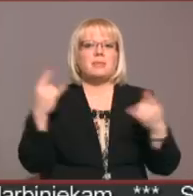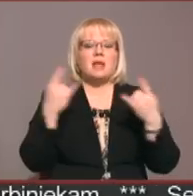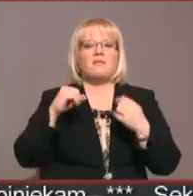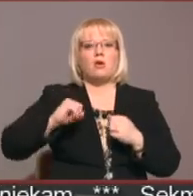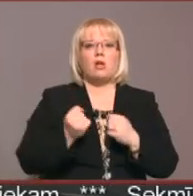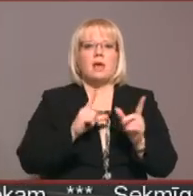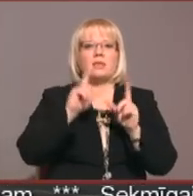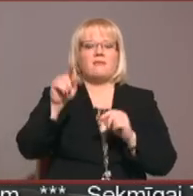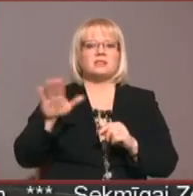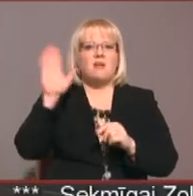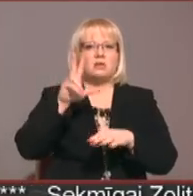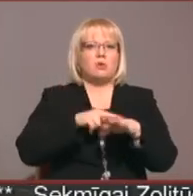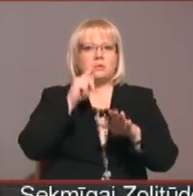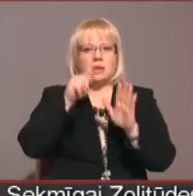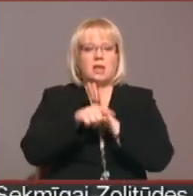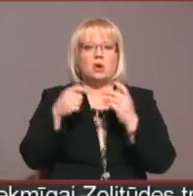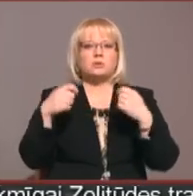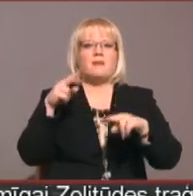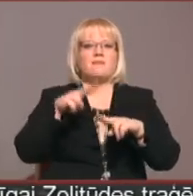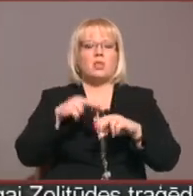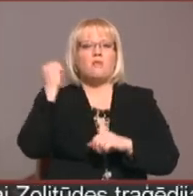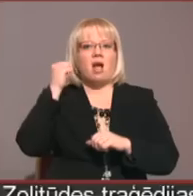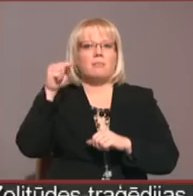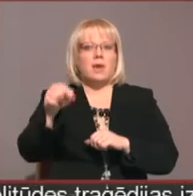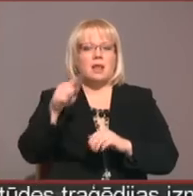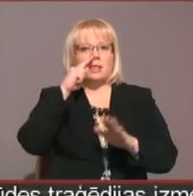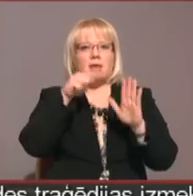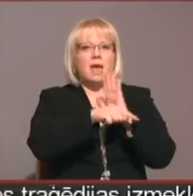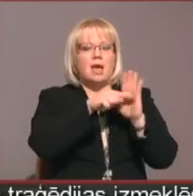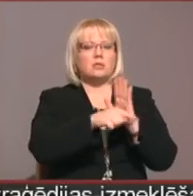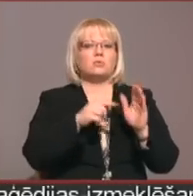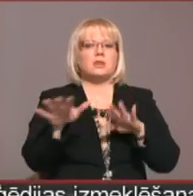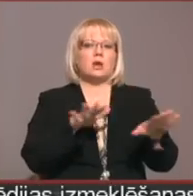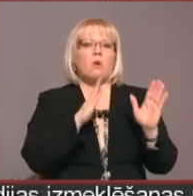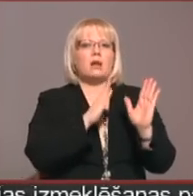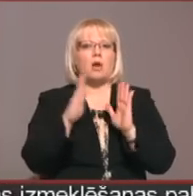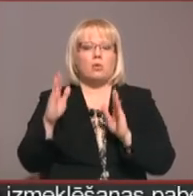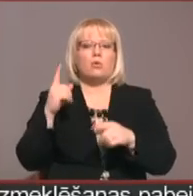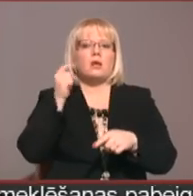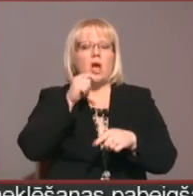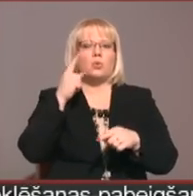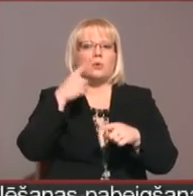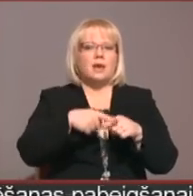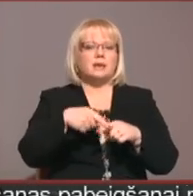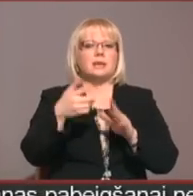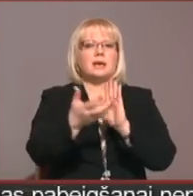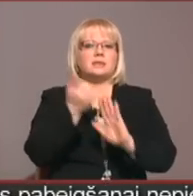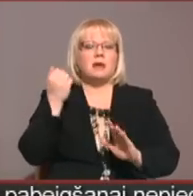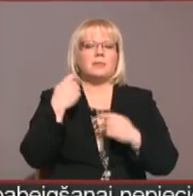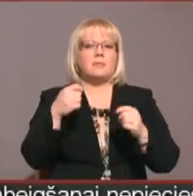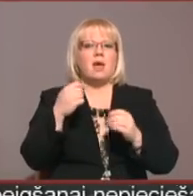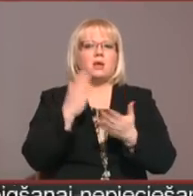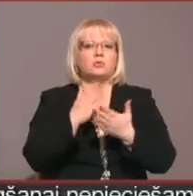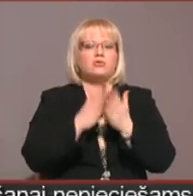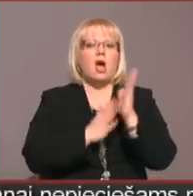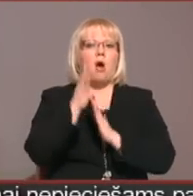devās līdzi valsts policijas reidā uz tirdzniecības vietu Valmierā. Šāda reida tiek rīkota regulāri un ikreiz tiek izņemti tirdzniecībā esošie augu maisījumi